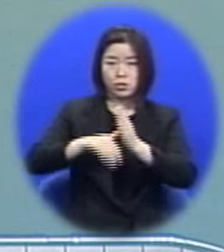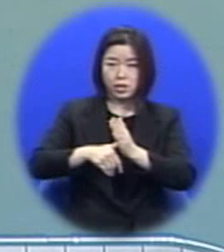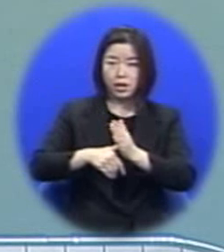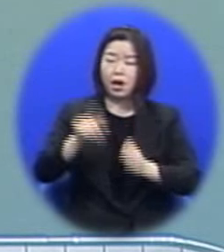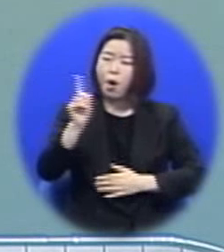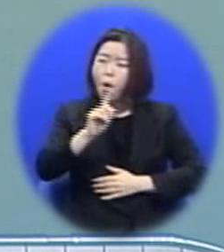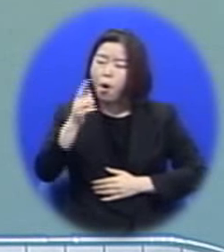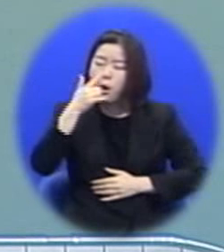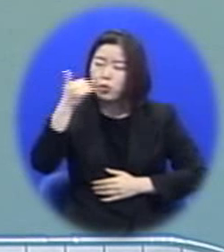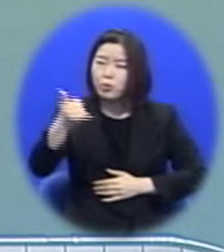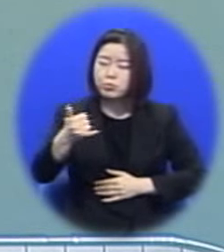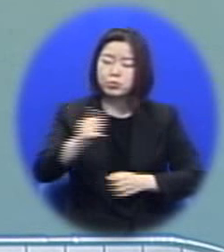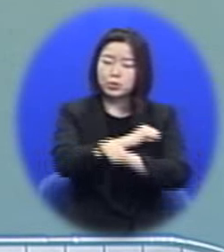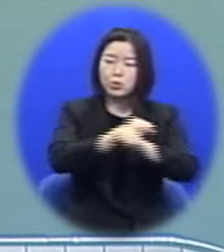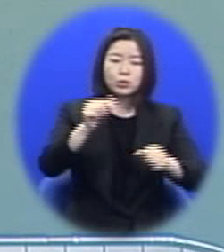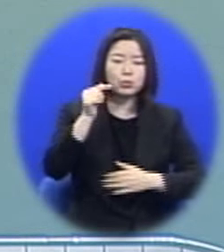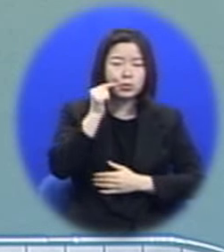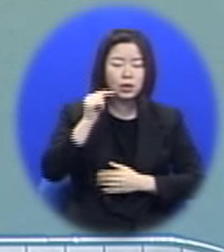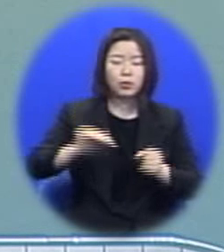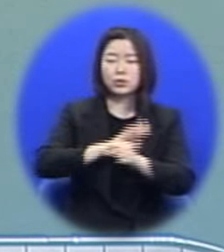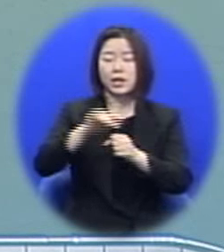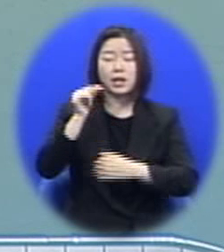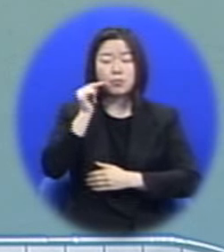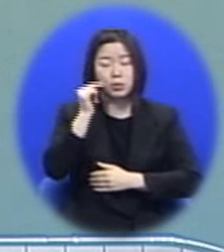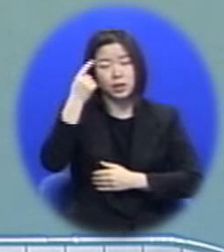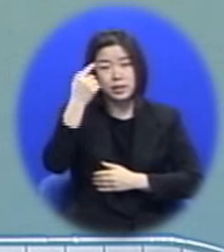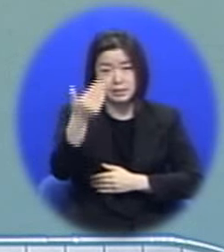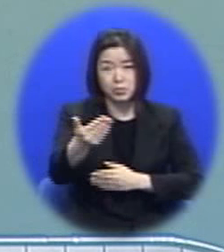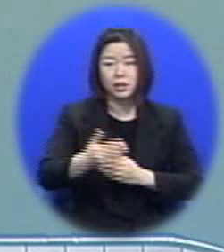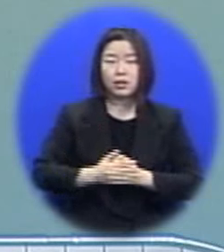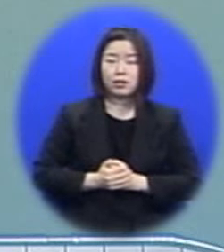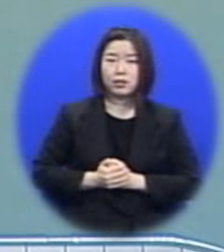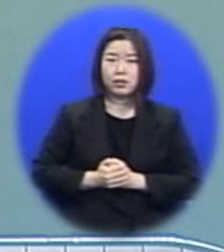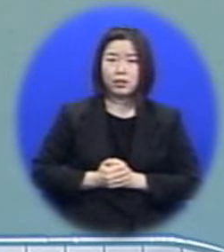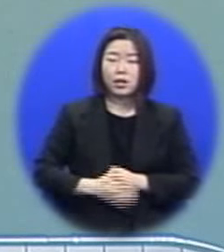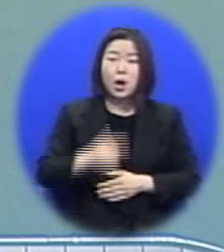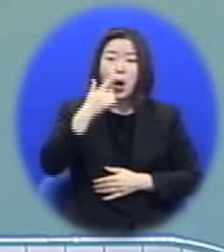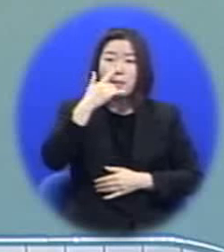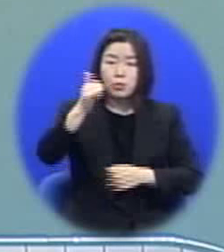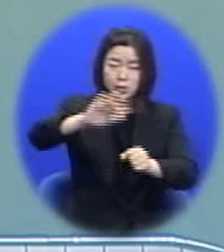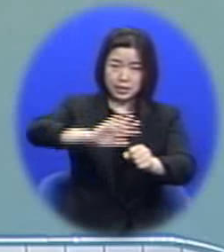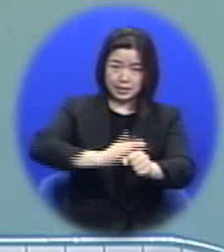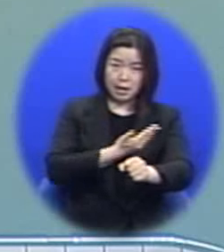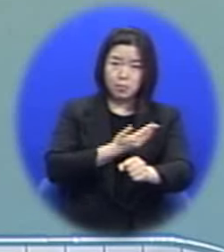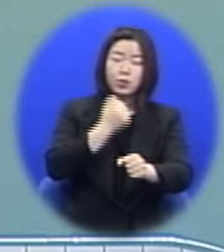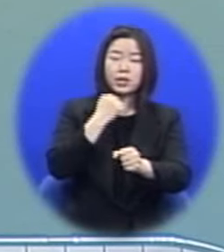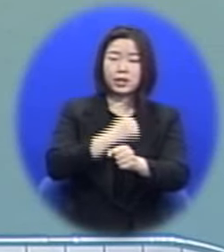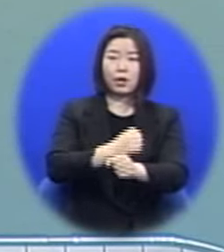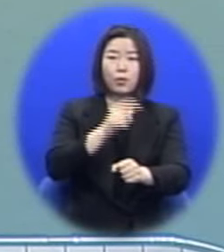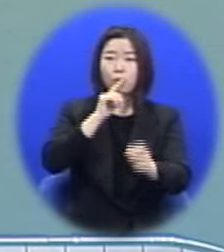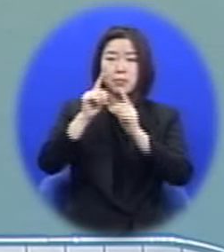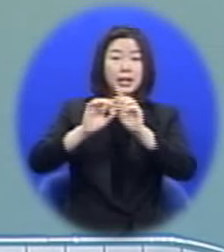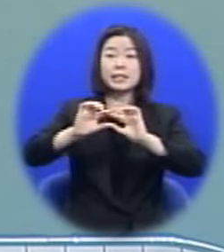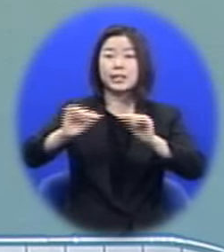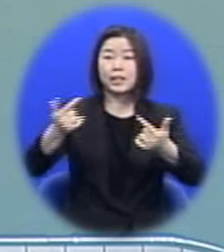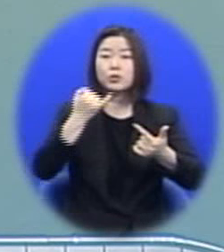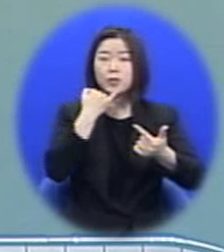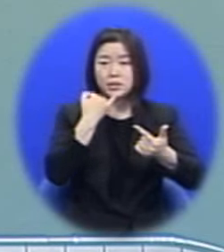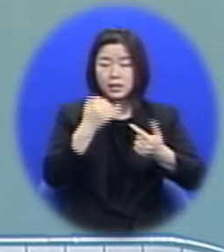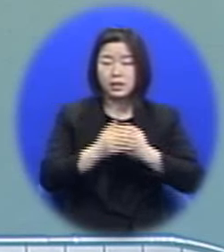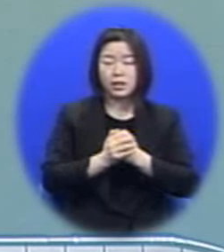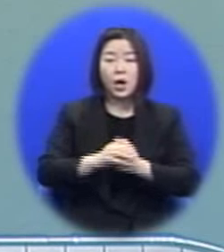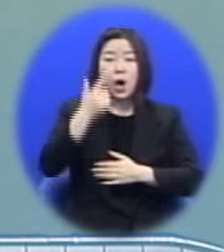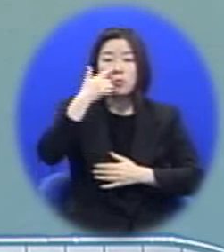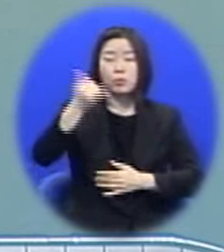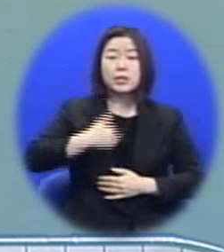용서 못할 수 있고 사랑 못할 수 있겠냐 말이죠. 부모님이 잘못했다고 말 안 하셔도 돼요. 부모님이